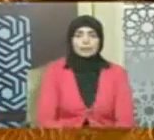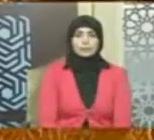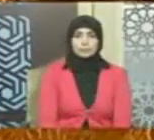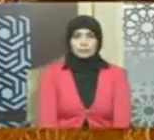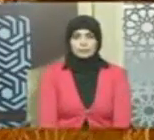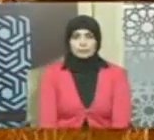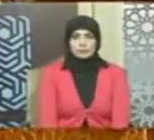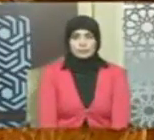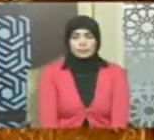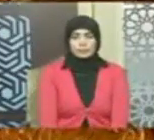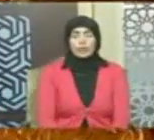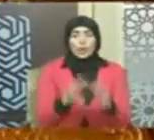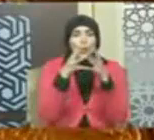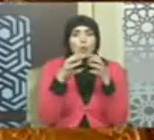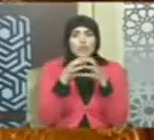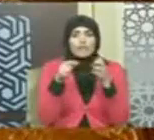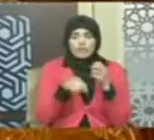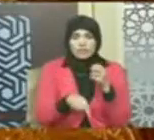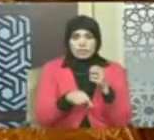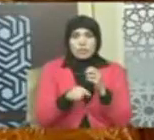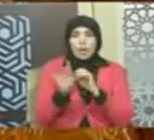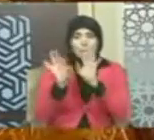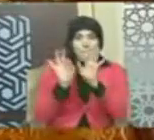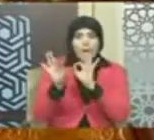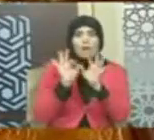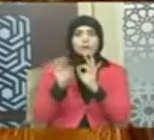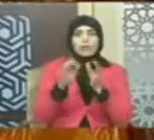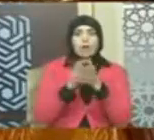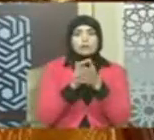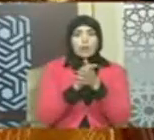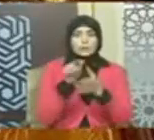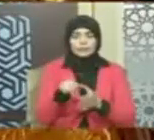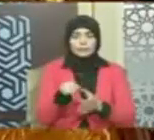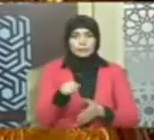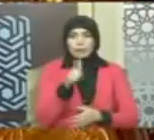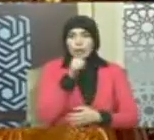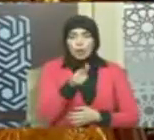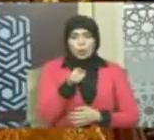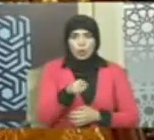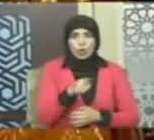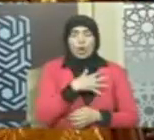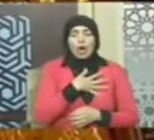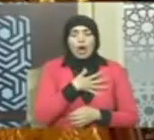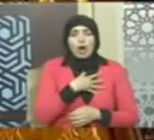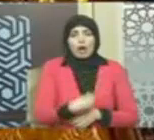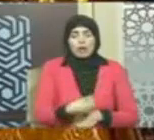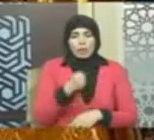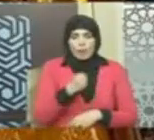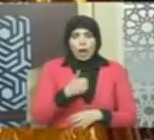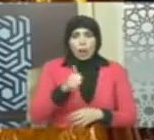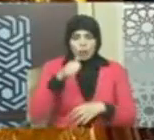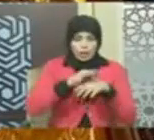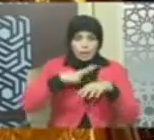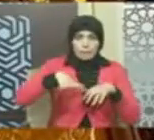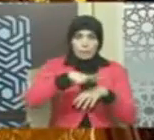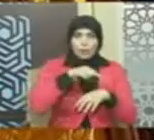واصفا بعض أصحابه، أرحم أمتي بأمتي